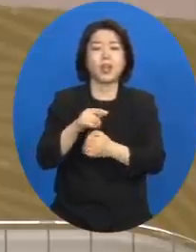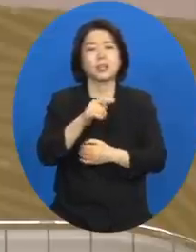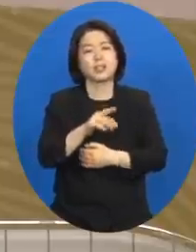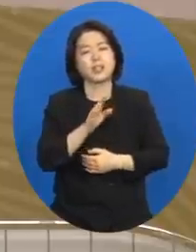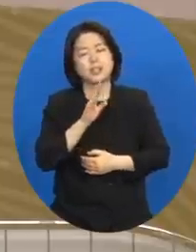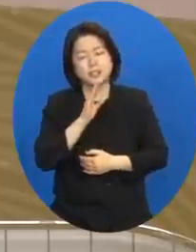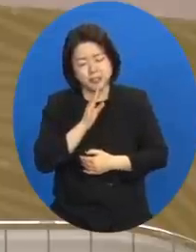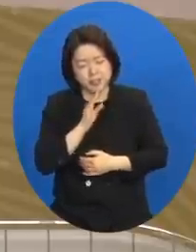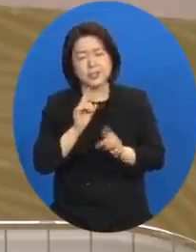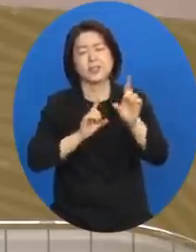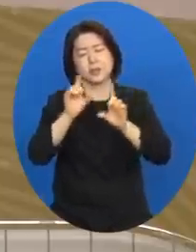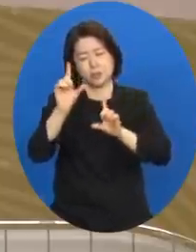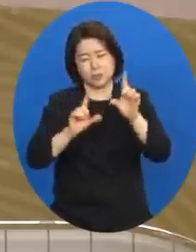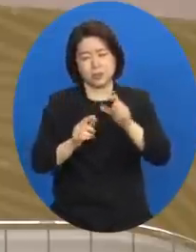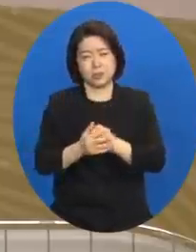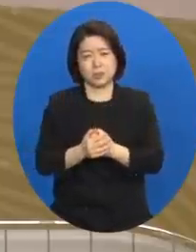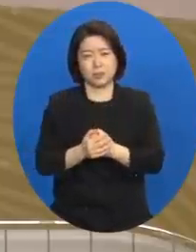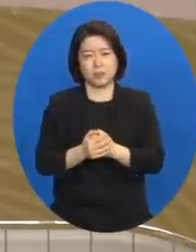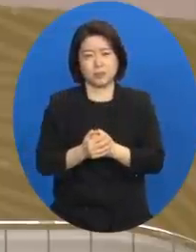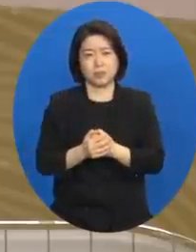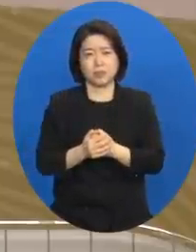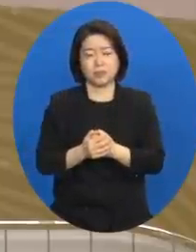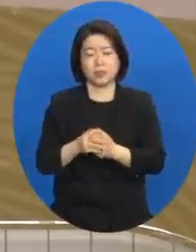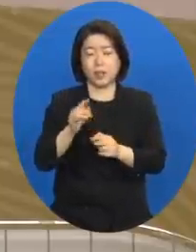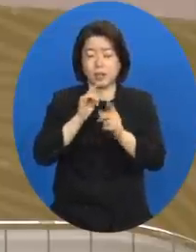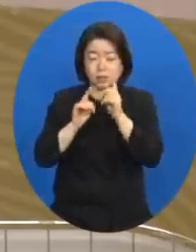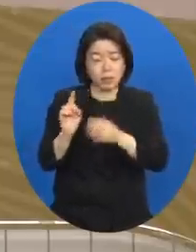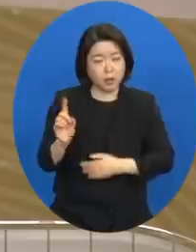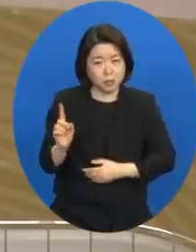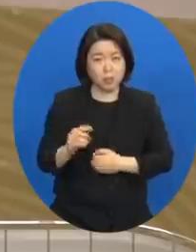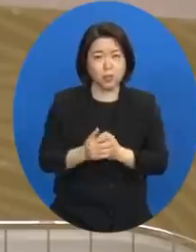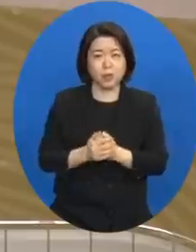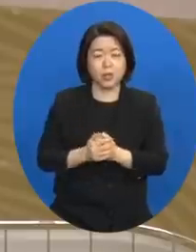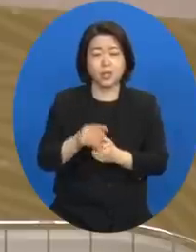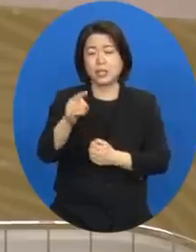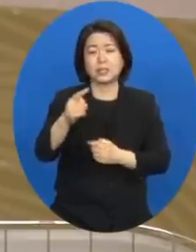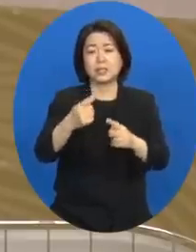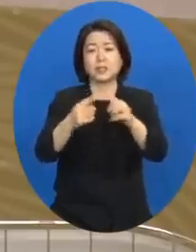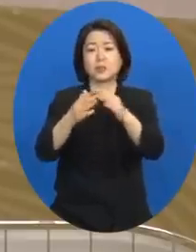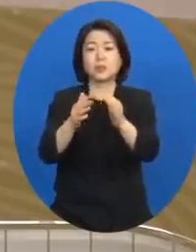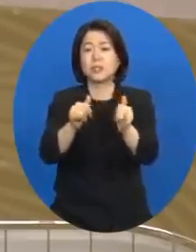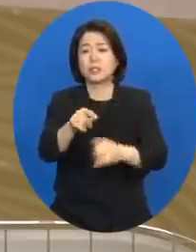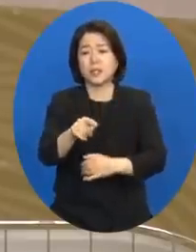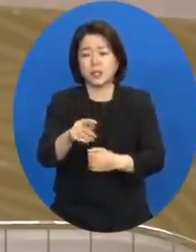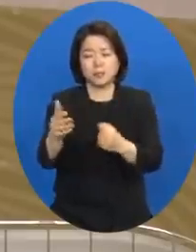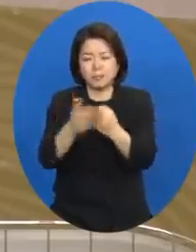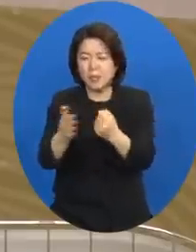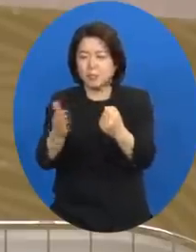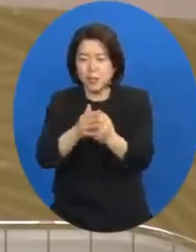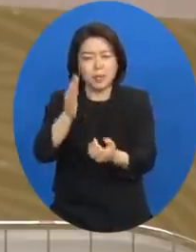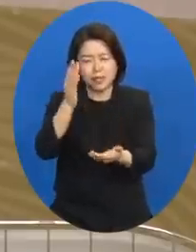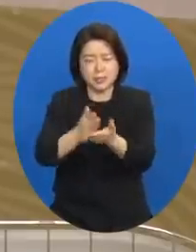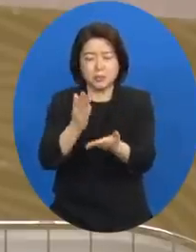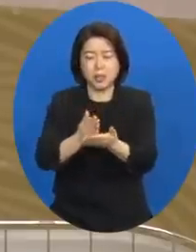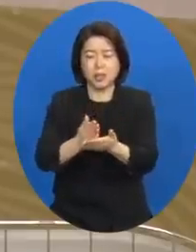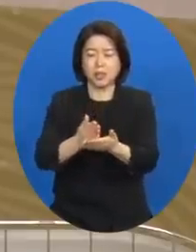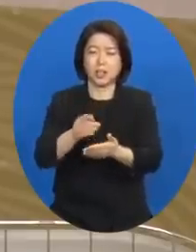진짜 모습이야. 그 말은 그 교인 탓하지 마. 너도 다를 게